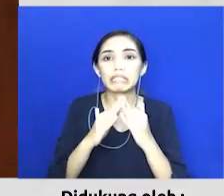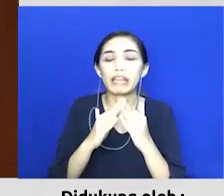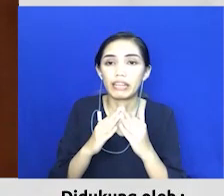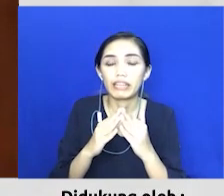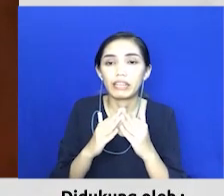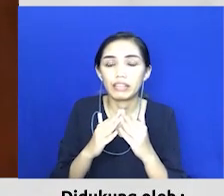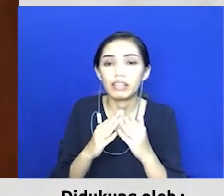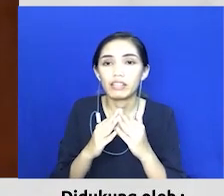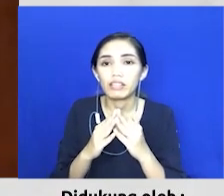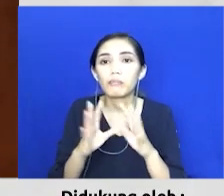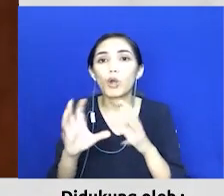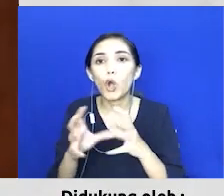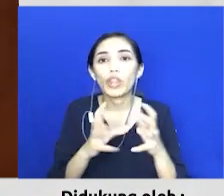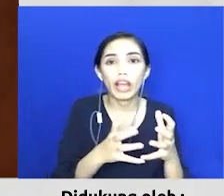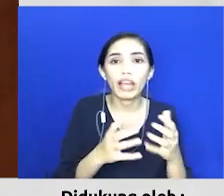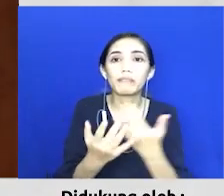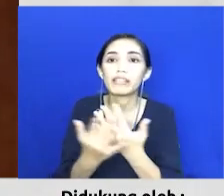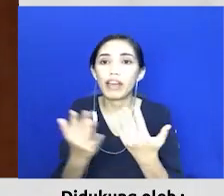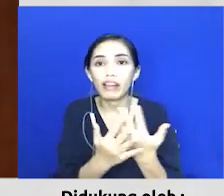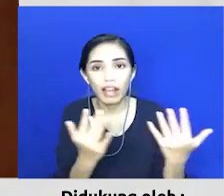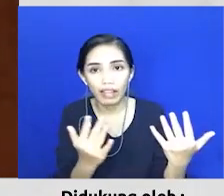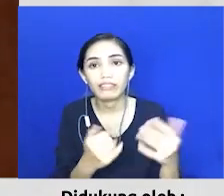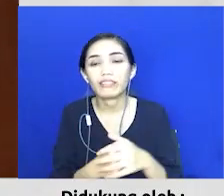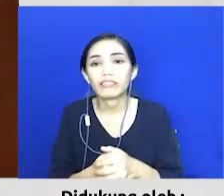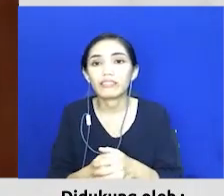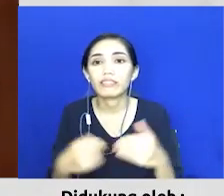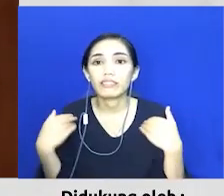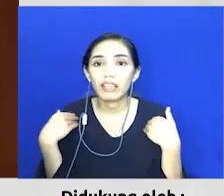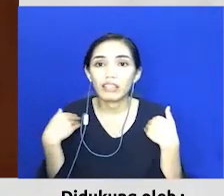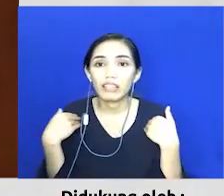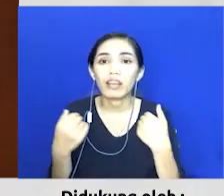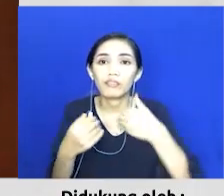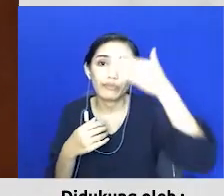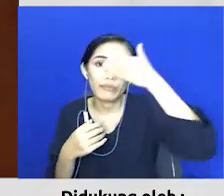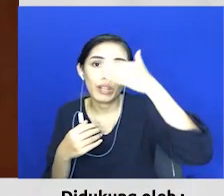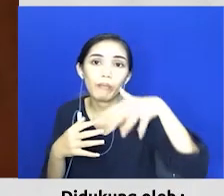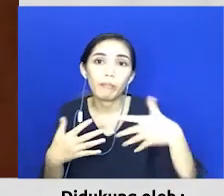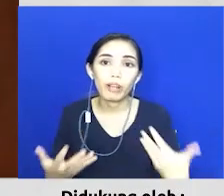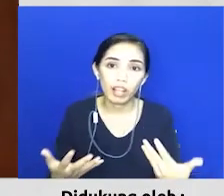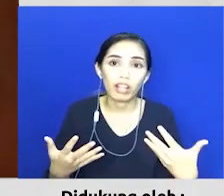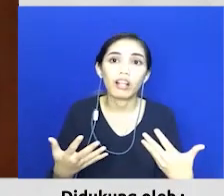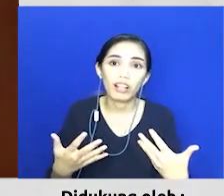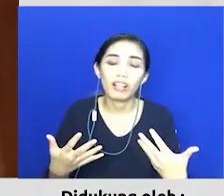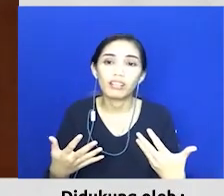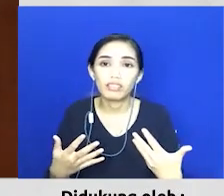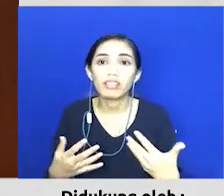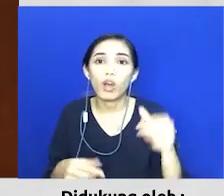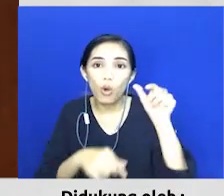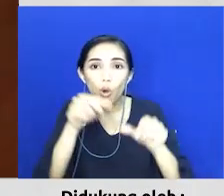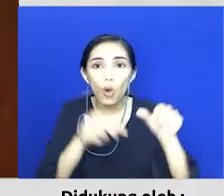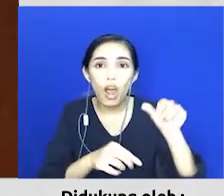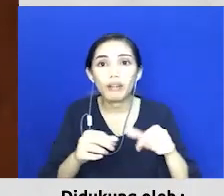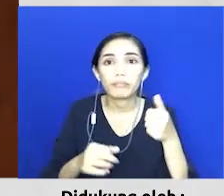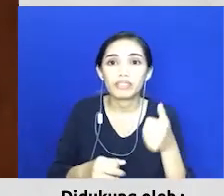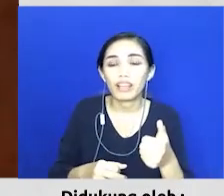sesuai dengan apa pendirian pengkotakan masyarakat yang ada. Anda akan nonton film